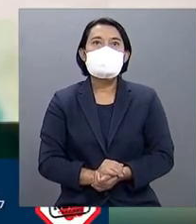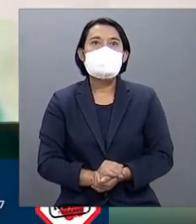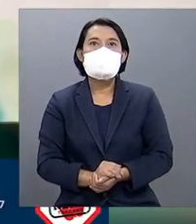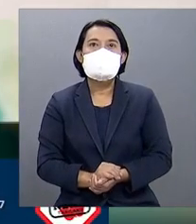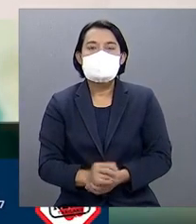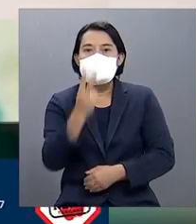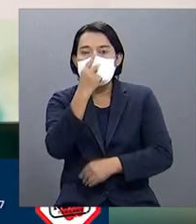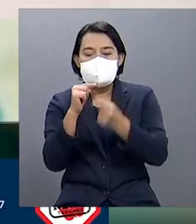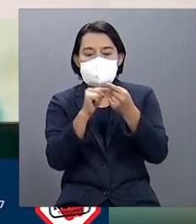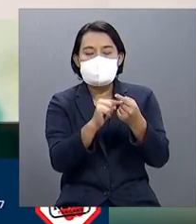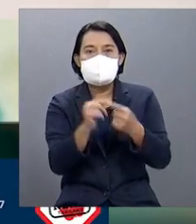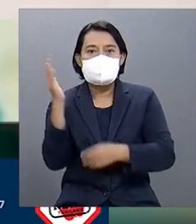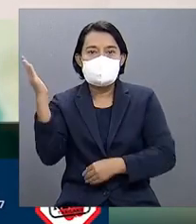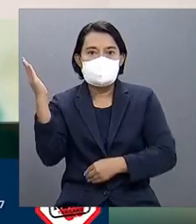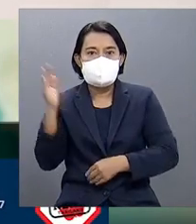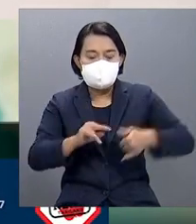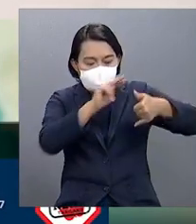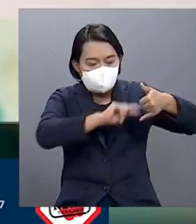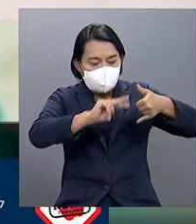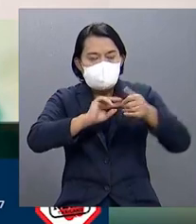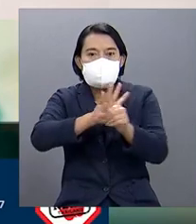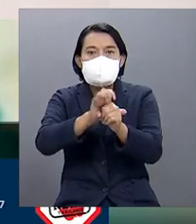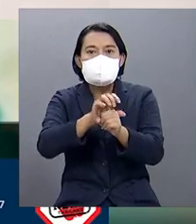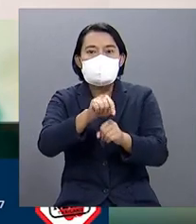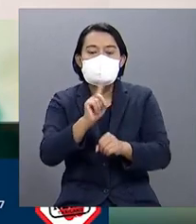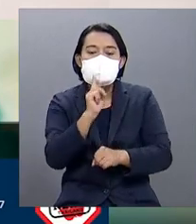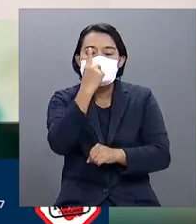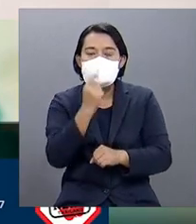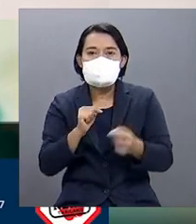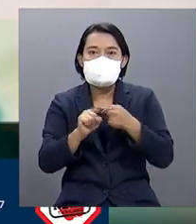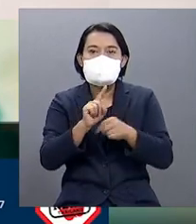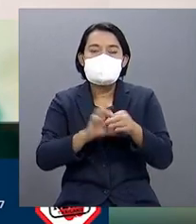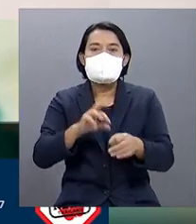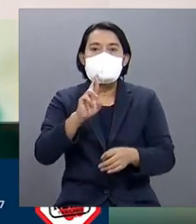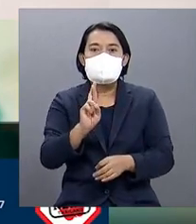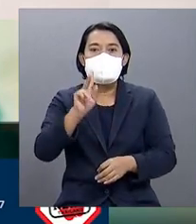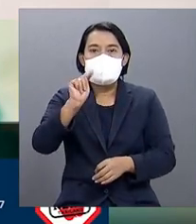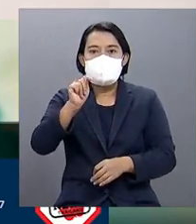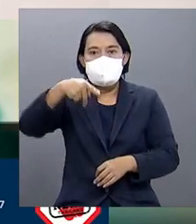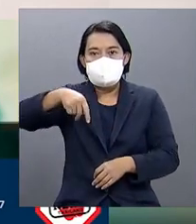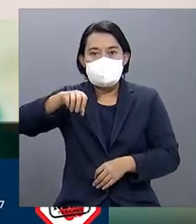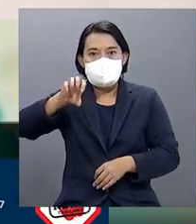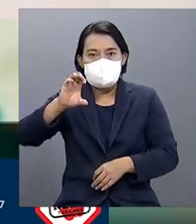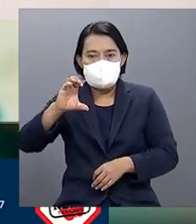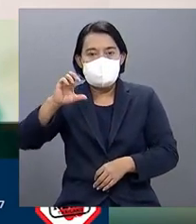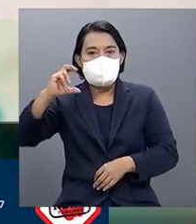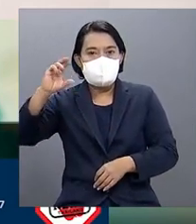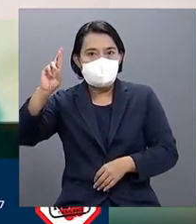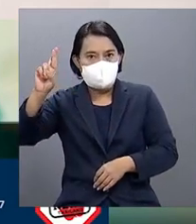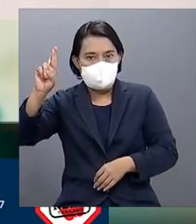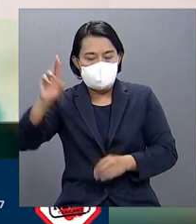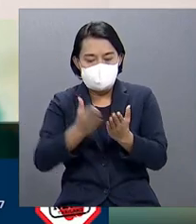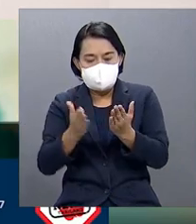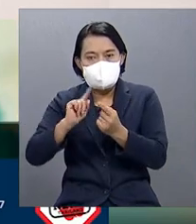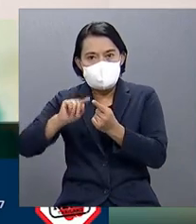ค่าใช้จ่ายตรวจโควิด -19 แบบ RT-PCR ตามกฎหมายว่าด้วยโรคติดต่อฉบับที่7ซึ่งจากเดิมถูกระบุไว้ในฉบับที่5ค่ะ